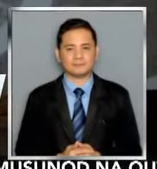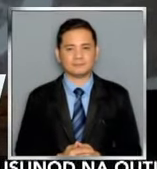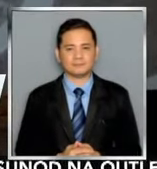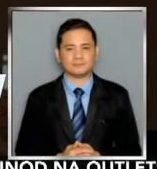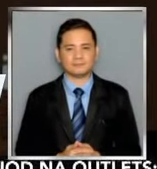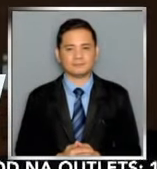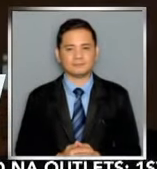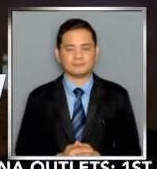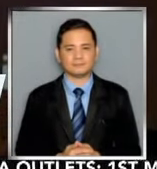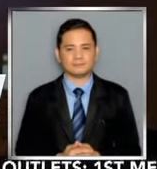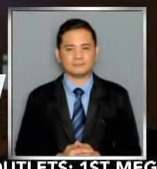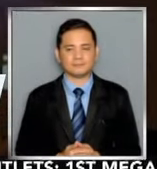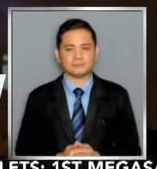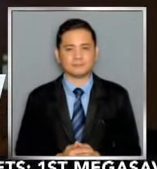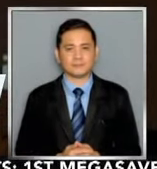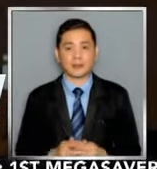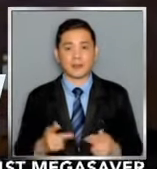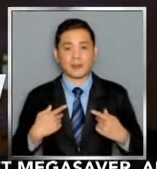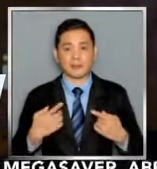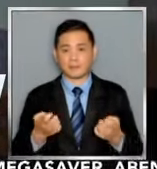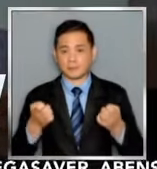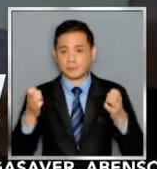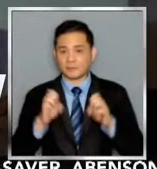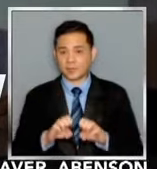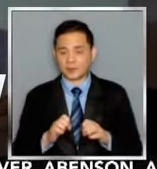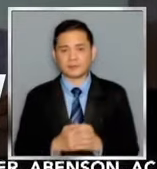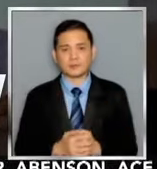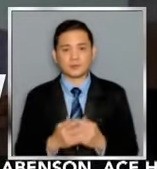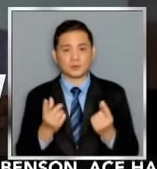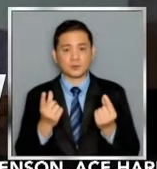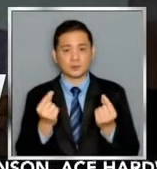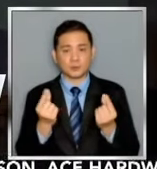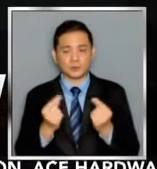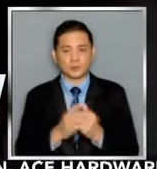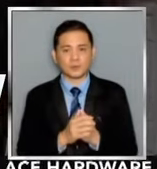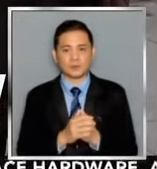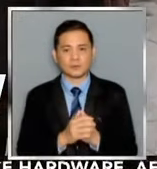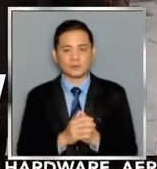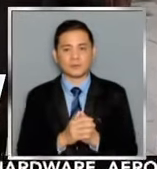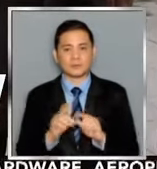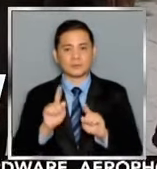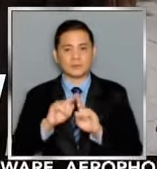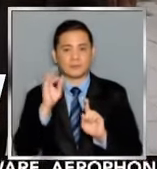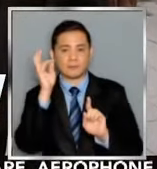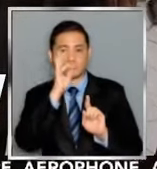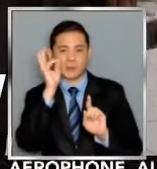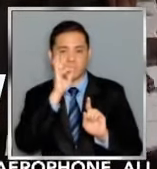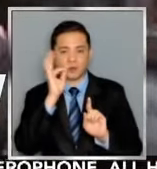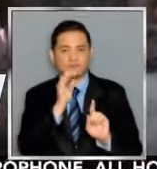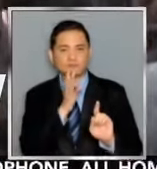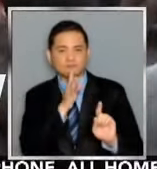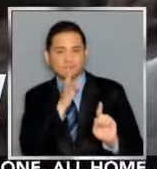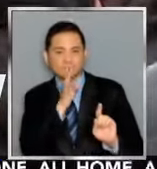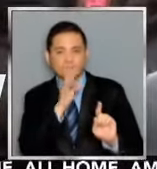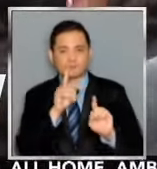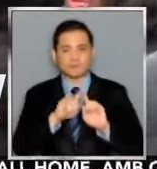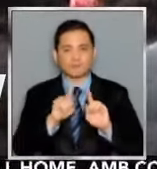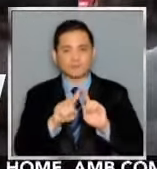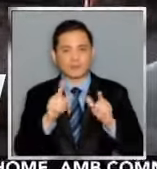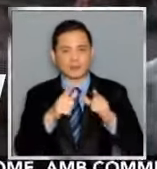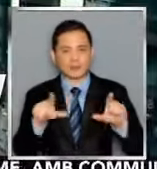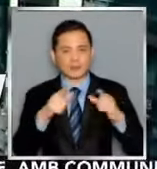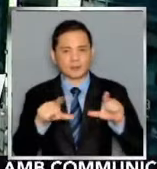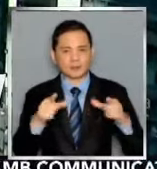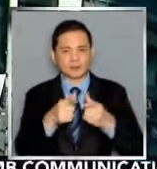Sa event na ito, pagalingan sa pagsasalita ng Nihongo ang ilang Pinoy. Malaking advantage ito, hindi lang kung mamamasyal